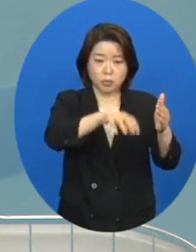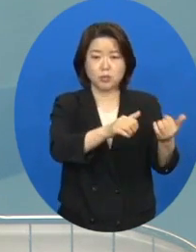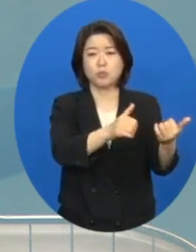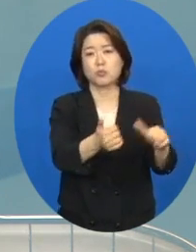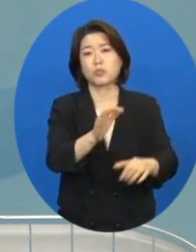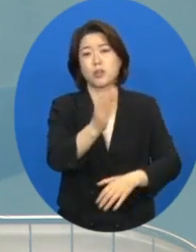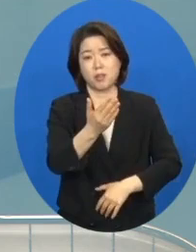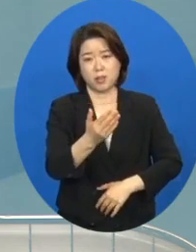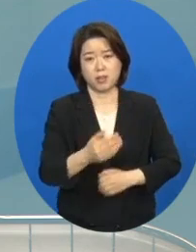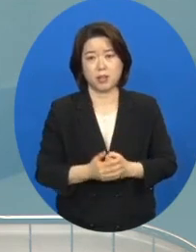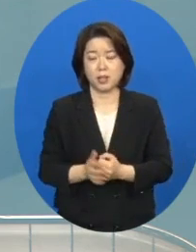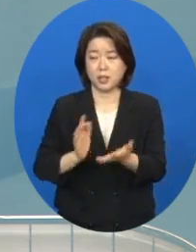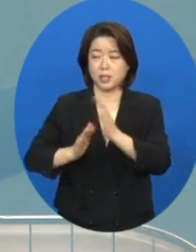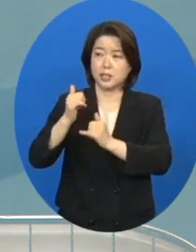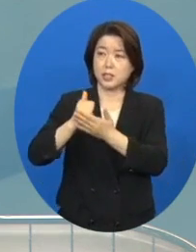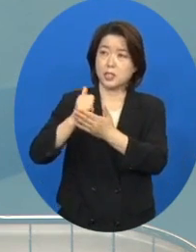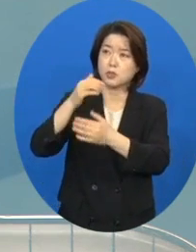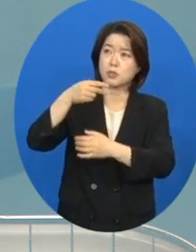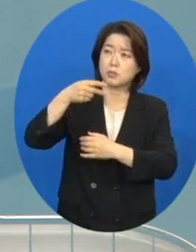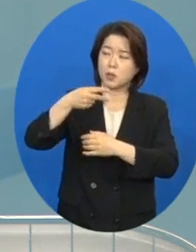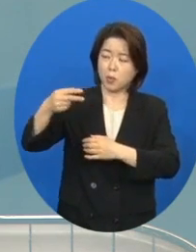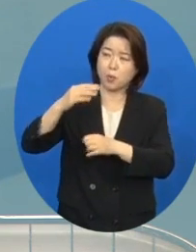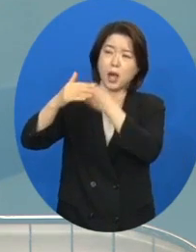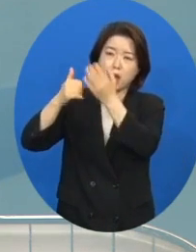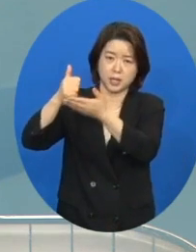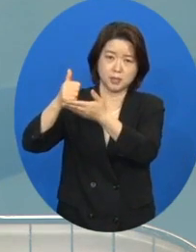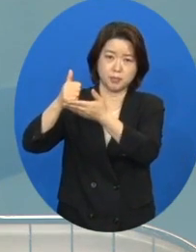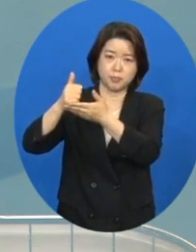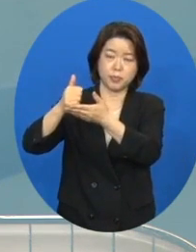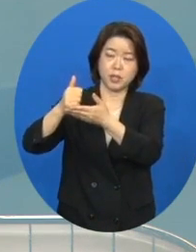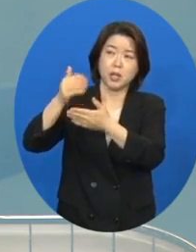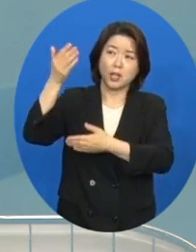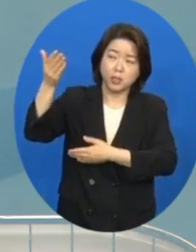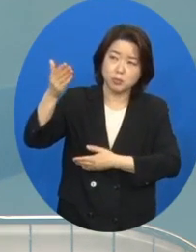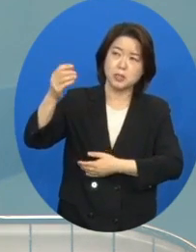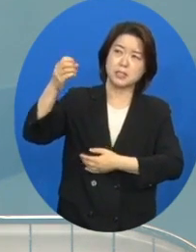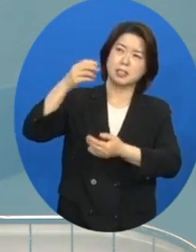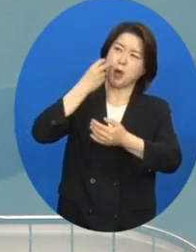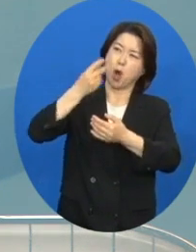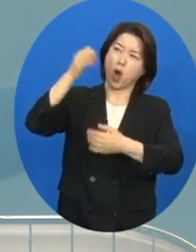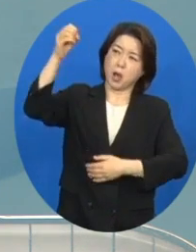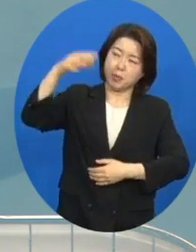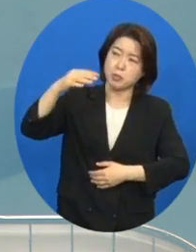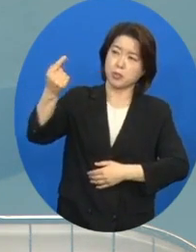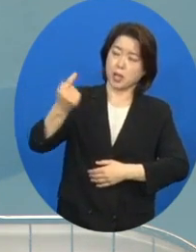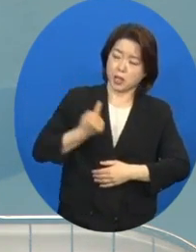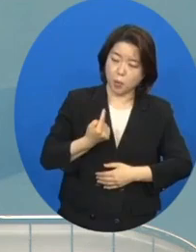때문입니다. 예수님이 하나님이신 것, 그분이 생명의 빛으로 내게 다가오시는 사건이 내게 일어나지